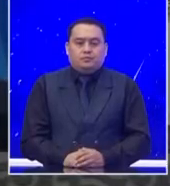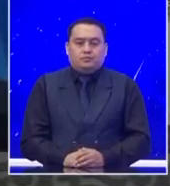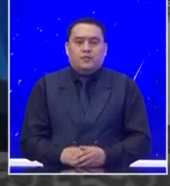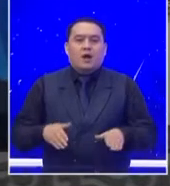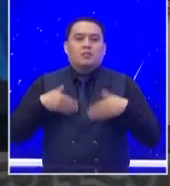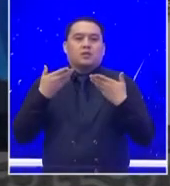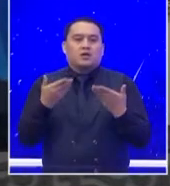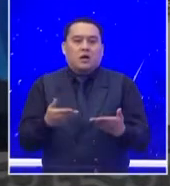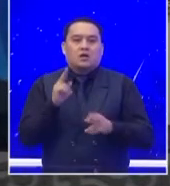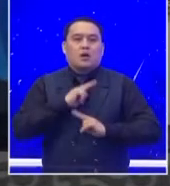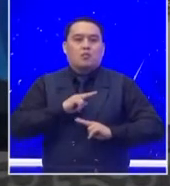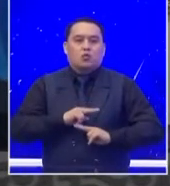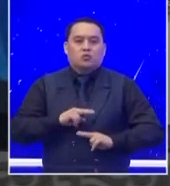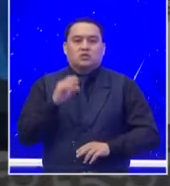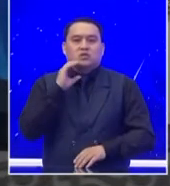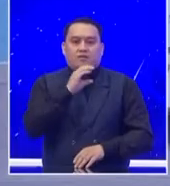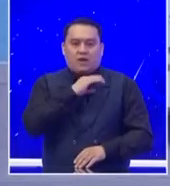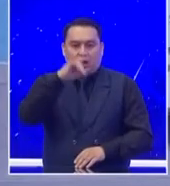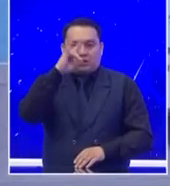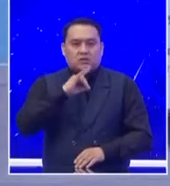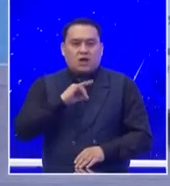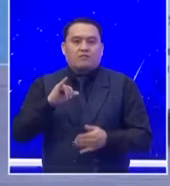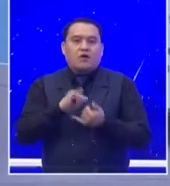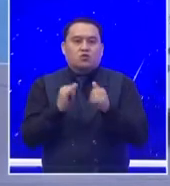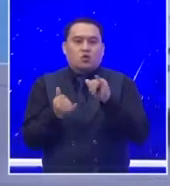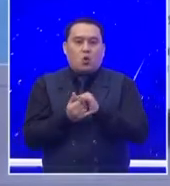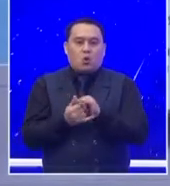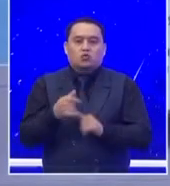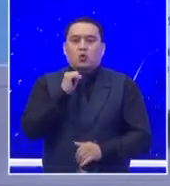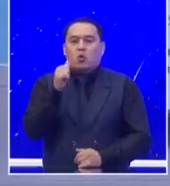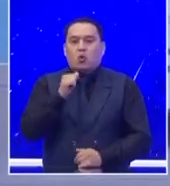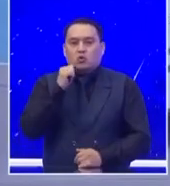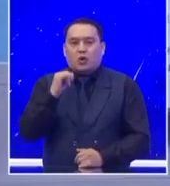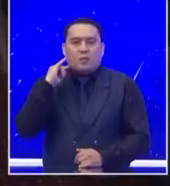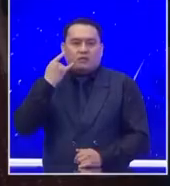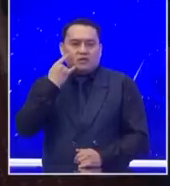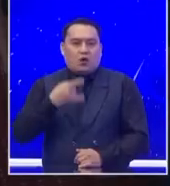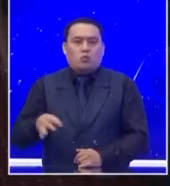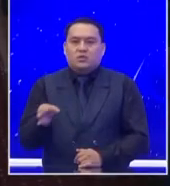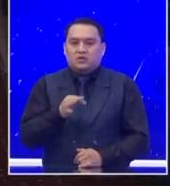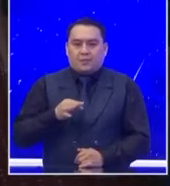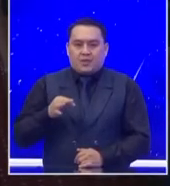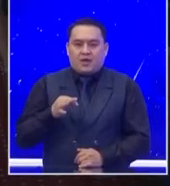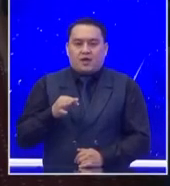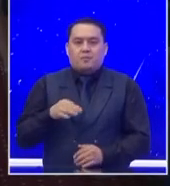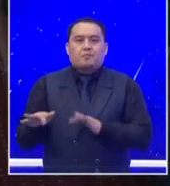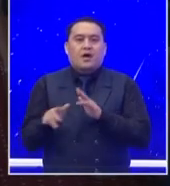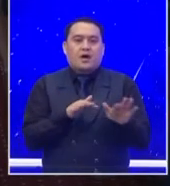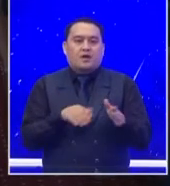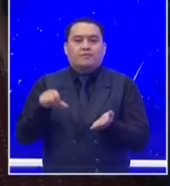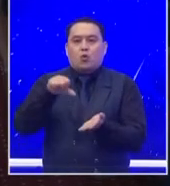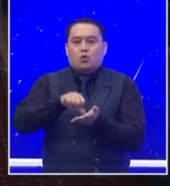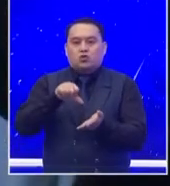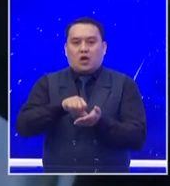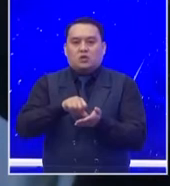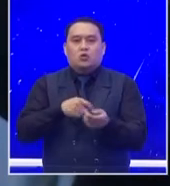Вакансии представили работодатели Северо-Казахстанской, Восточно-Казахстанской, Костанайской и Павлодарской областей. Также в мероприятии приняли